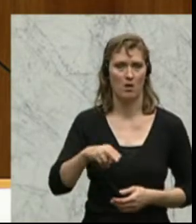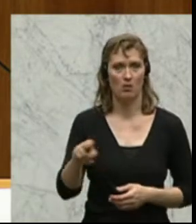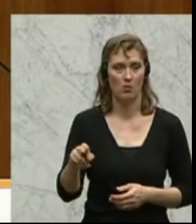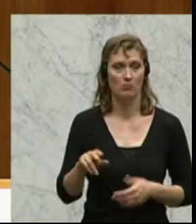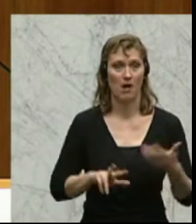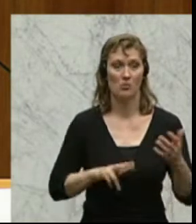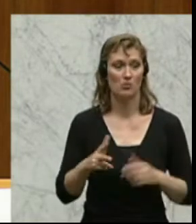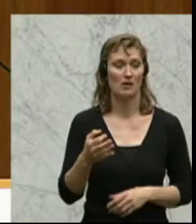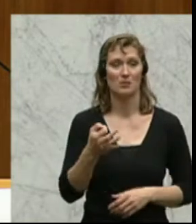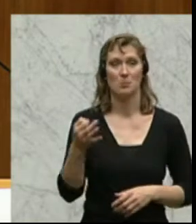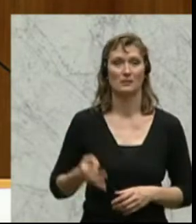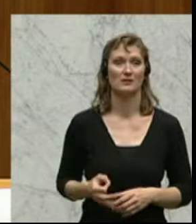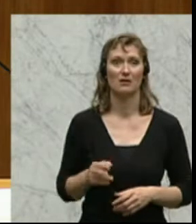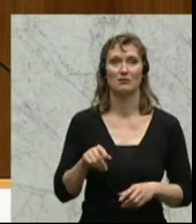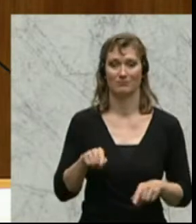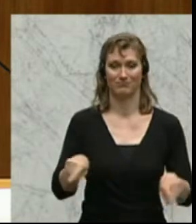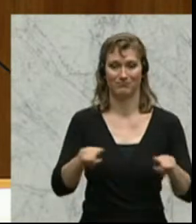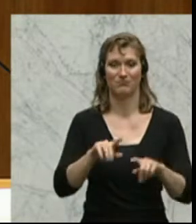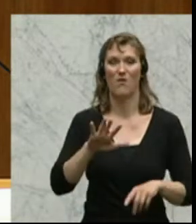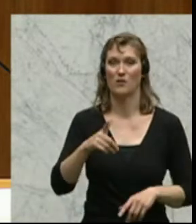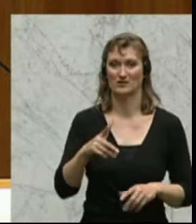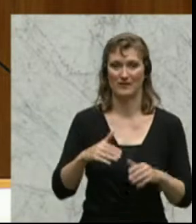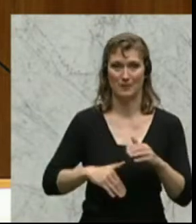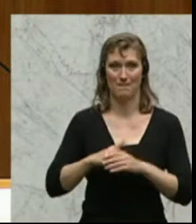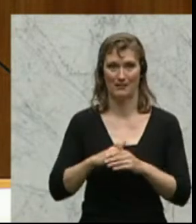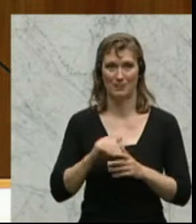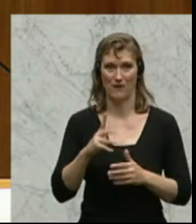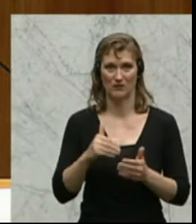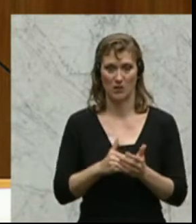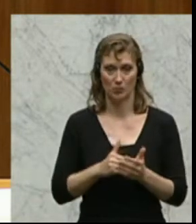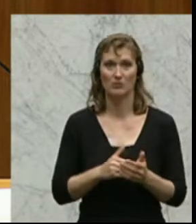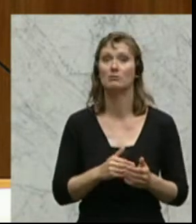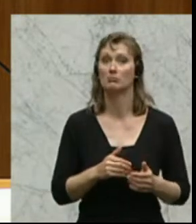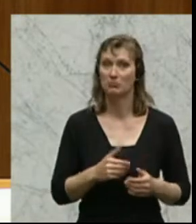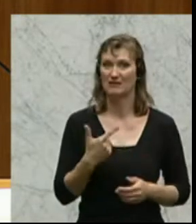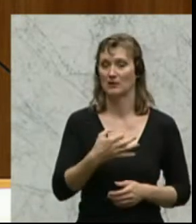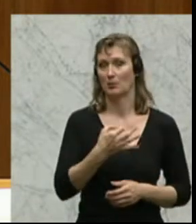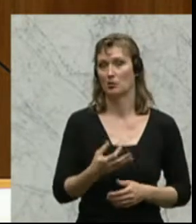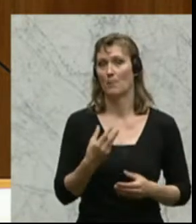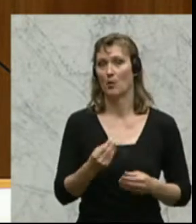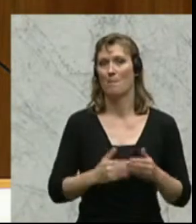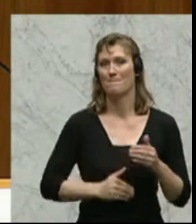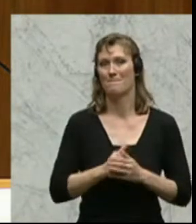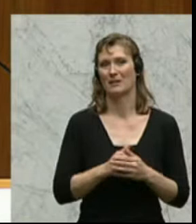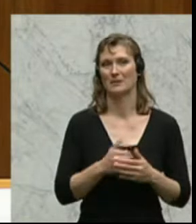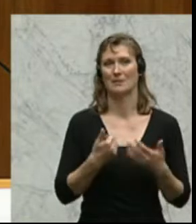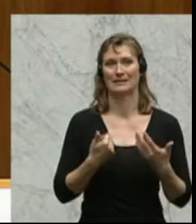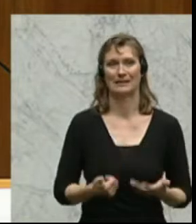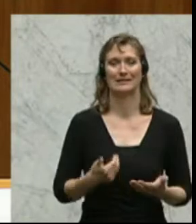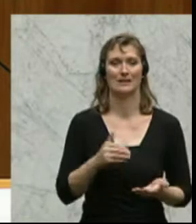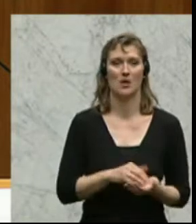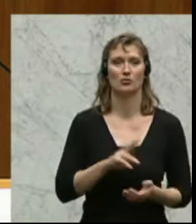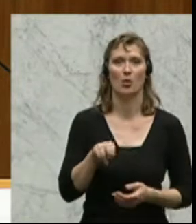38% von maximal 25.000 Euro, 20% von maximal 60.000 Euro und